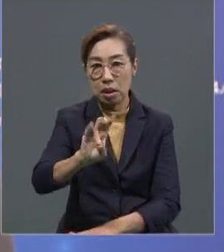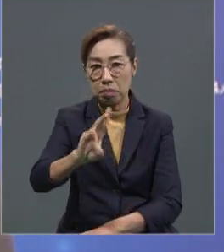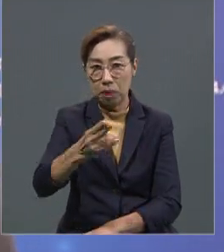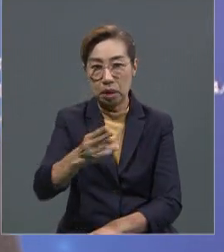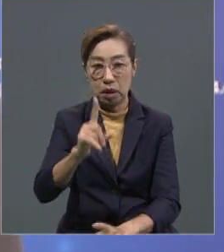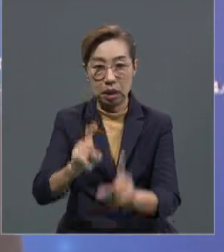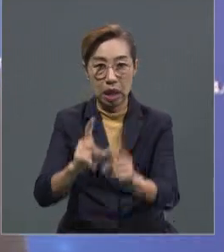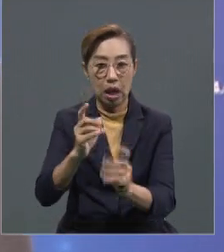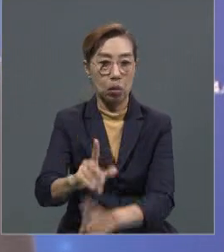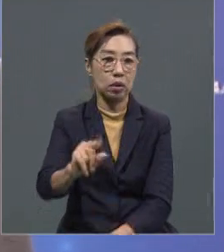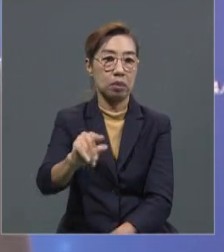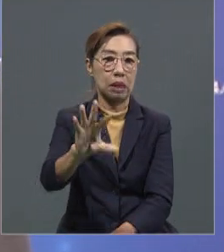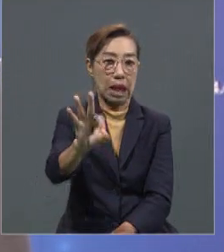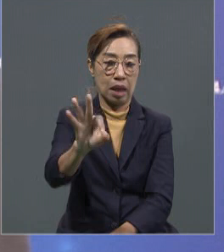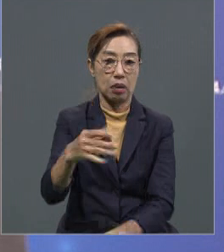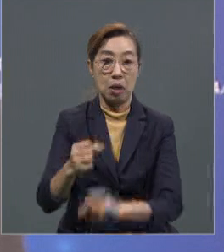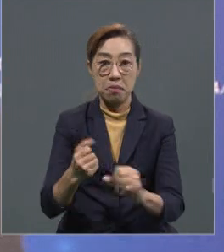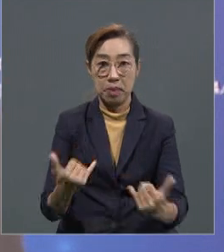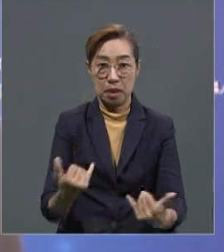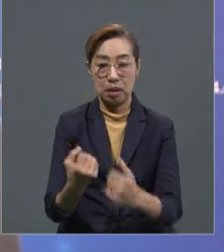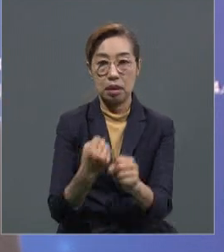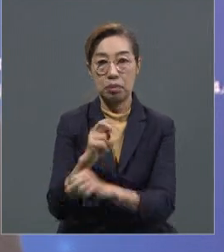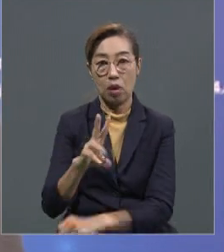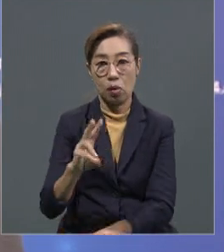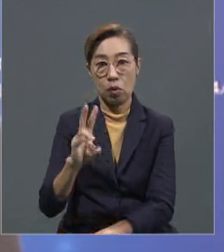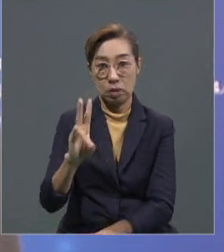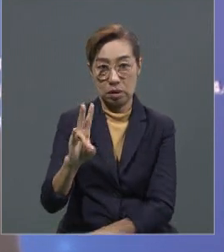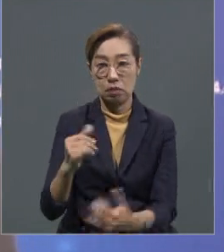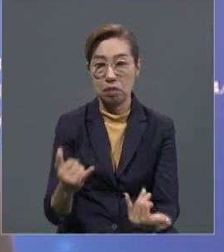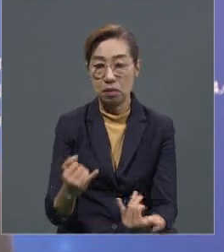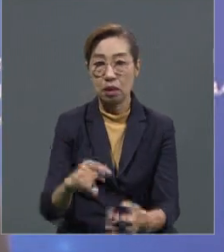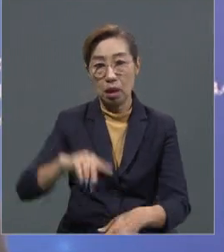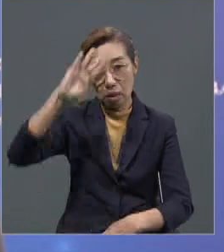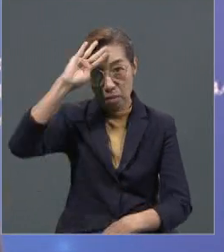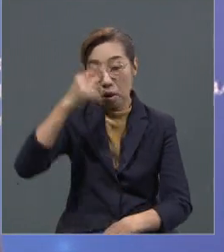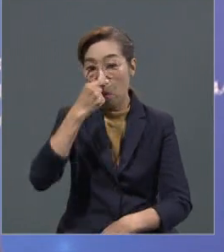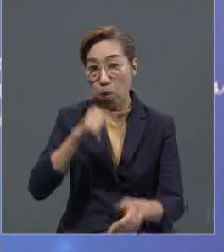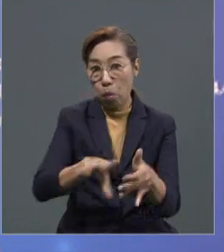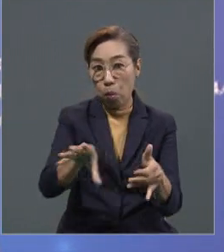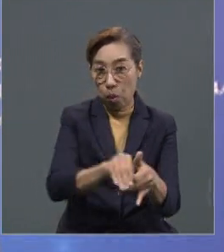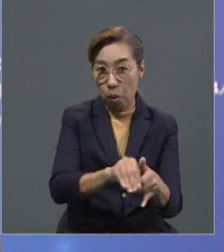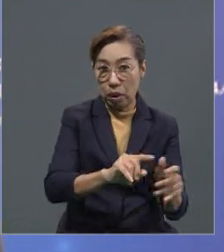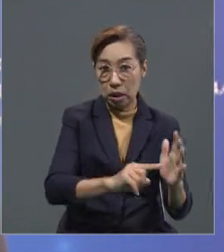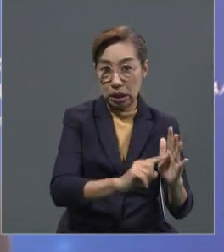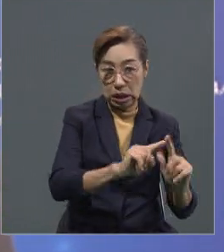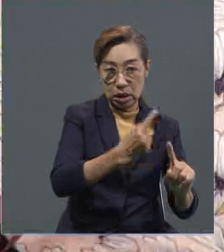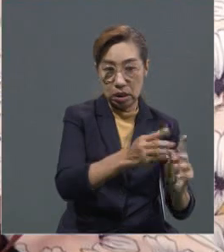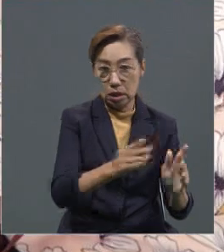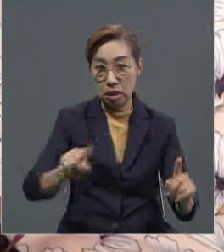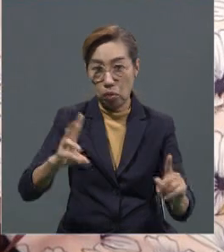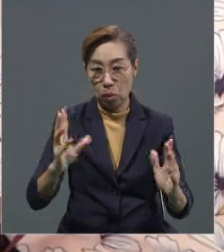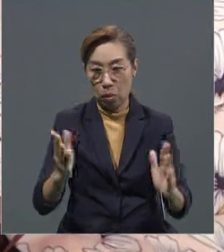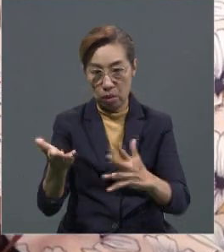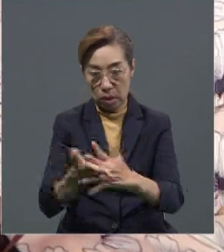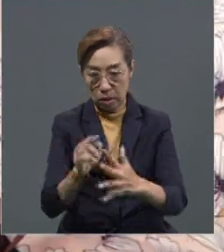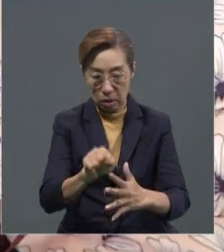ชีวิต 29รายขณะที่ในปีนี้ 2567ครับตัวเลขผู้ป่วยจนถึงกลางเดือนมิถุนายนก็พบว่าผู้ป่วย